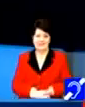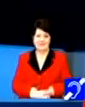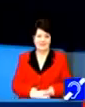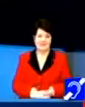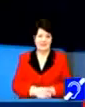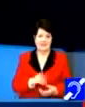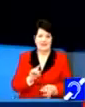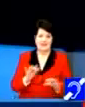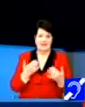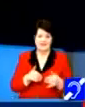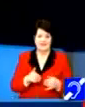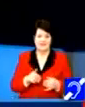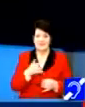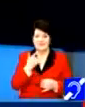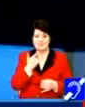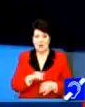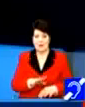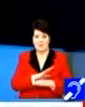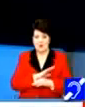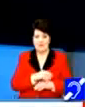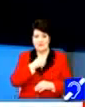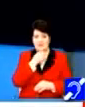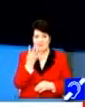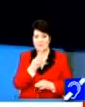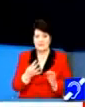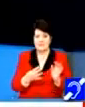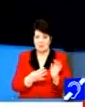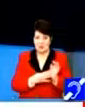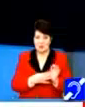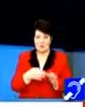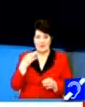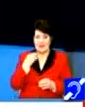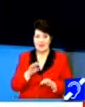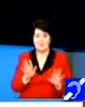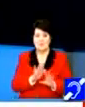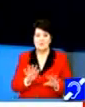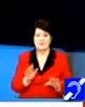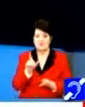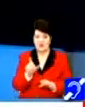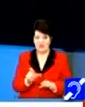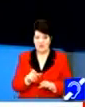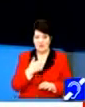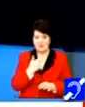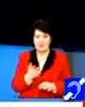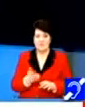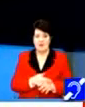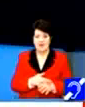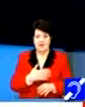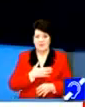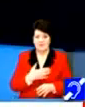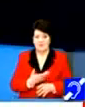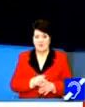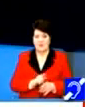Keith Flint, solist trupei The Prodigy, a murit la vârsta de 49 de ani. Muzicianul a fost găsit fără suflare în locuința sa din